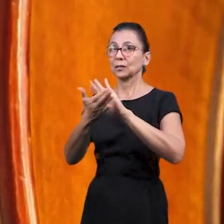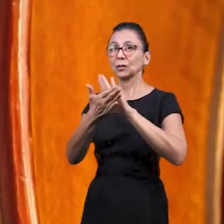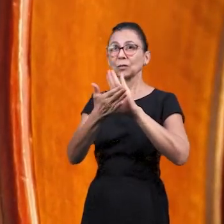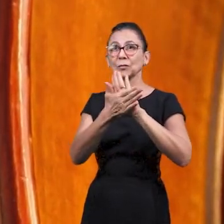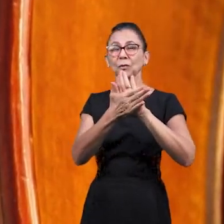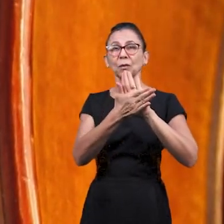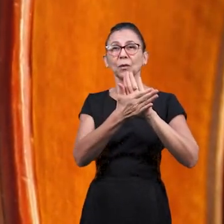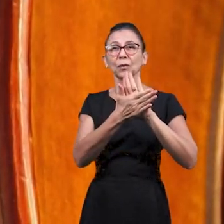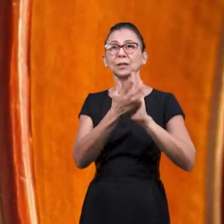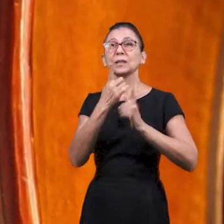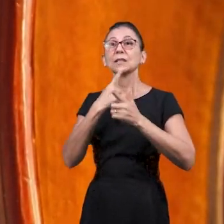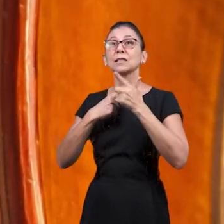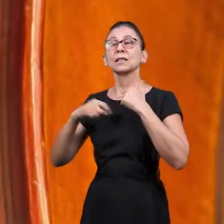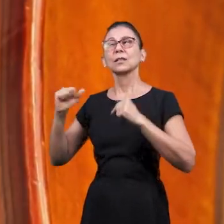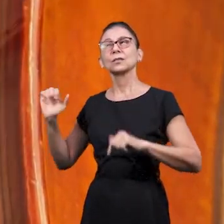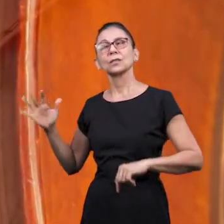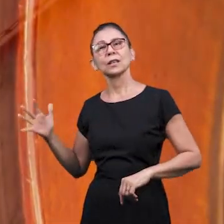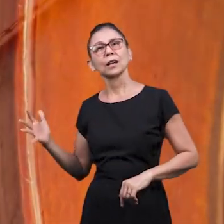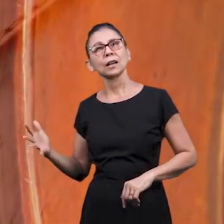поклонение.